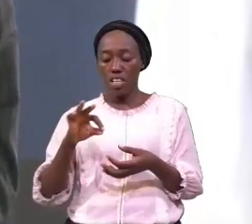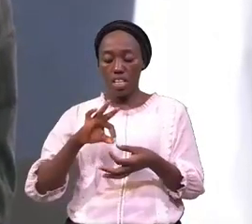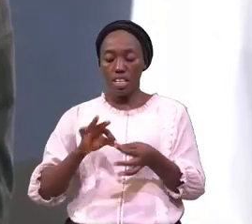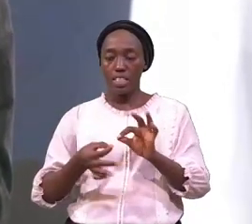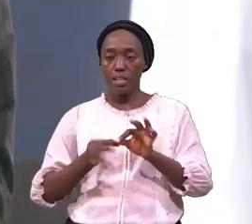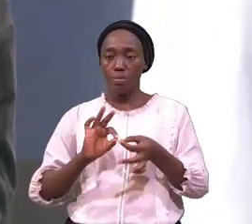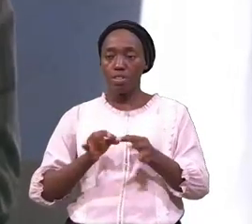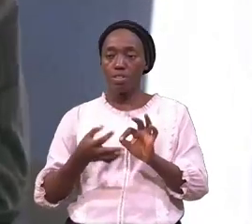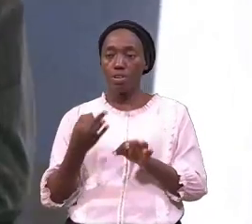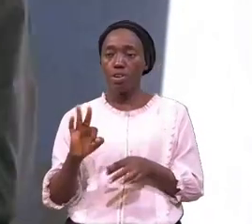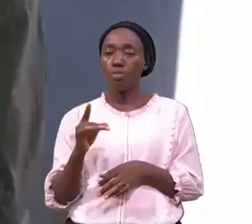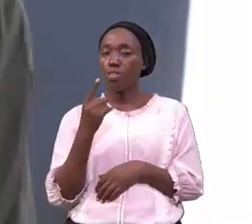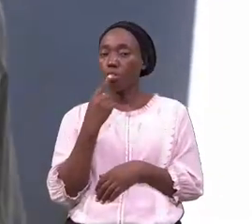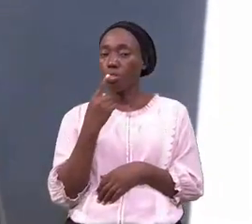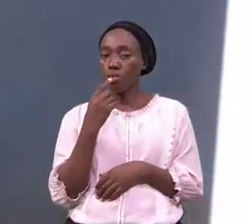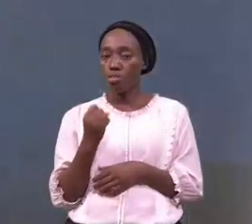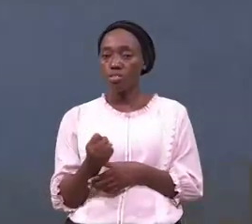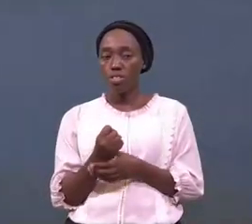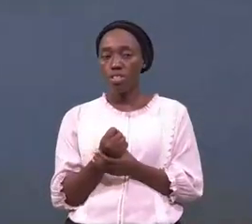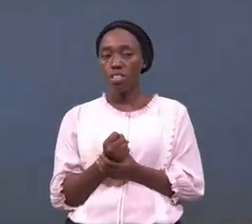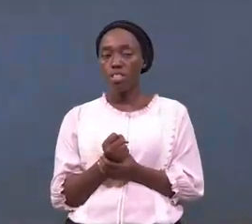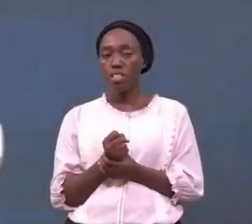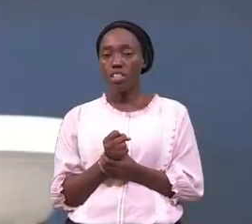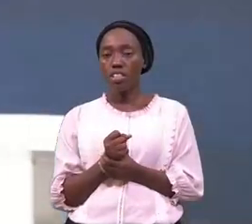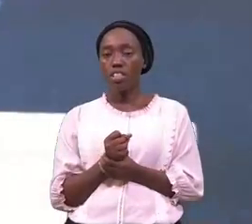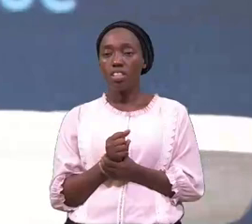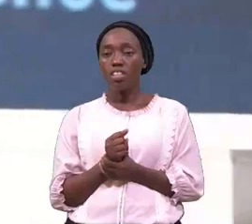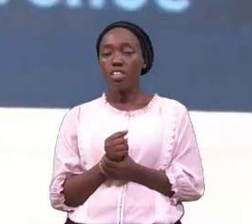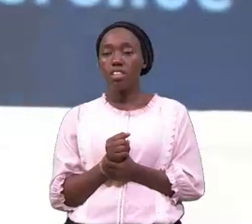À un autre, l'interprétation des langues.